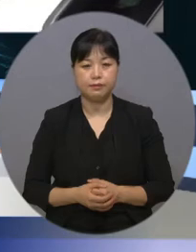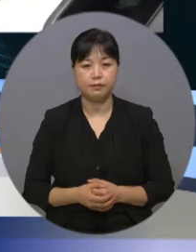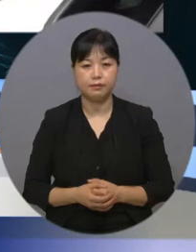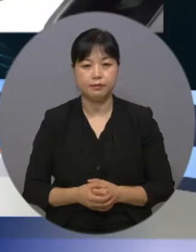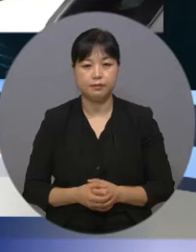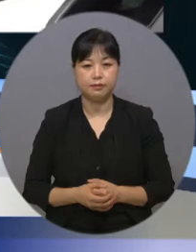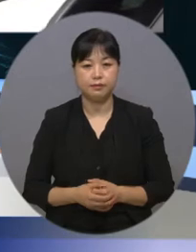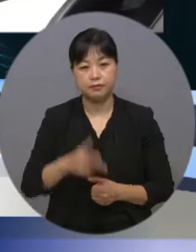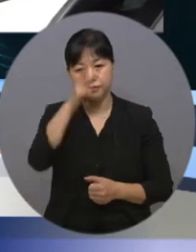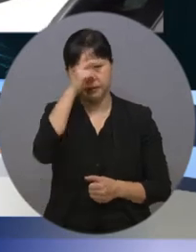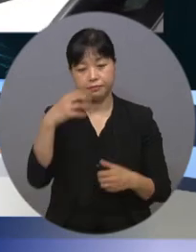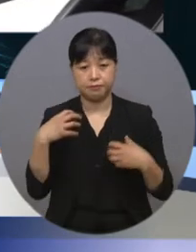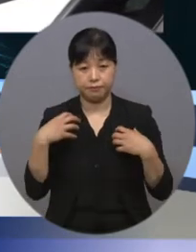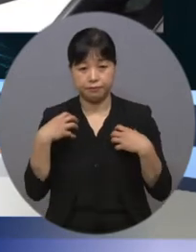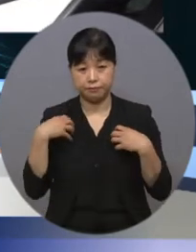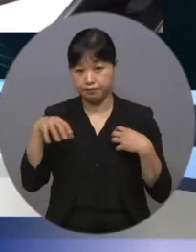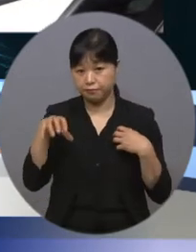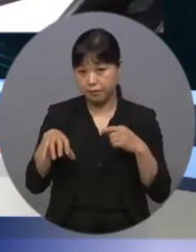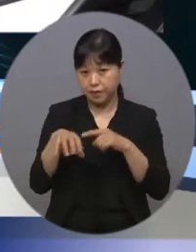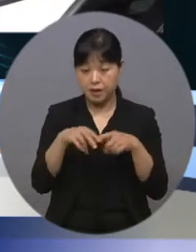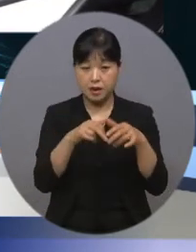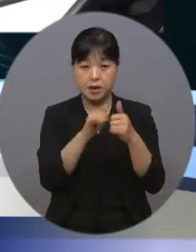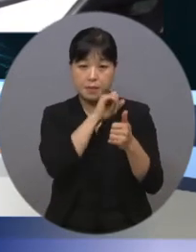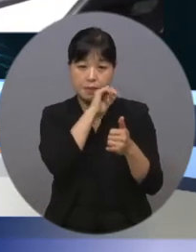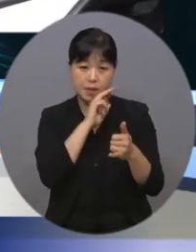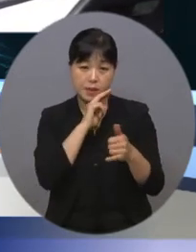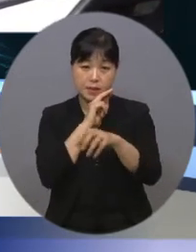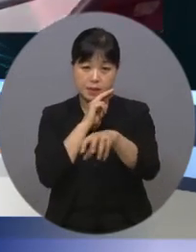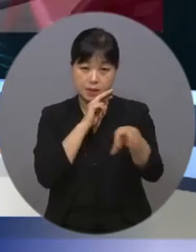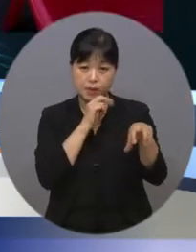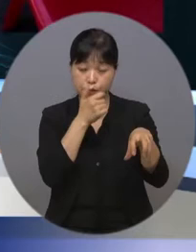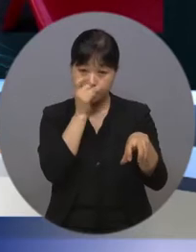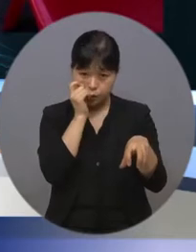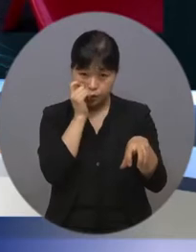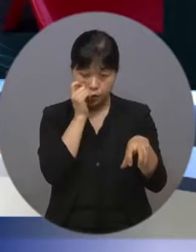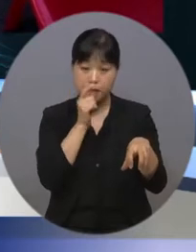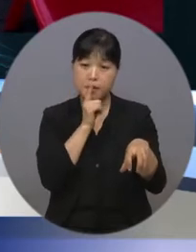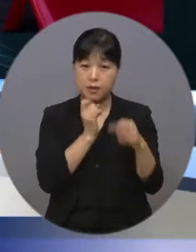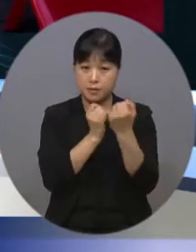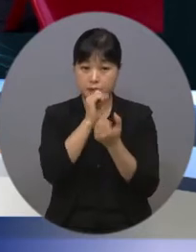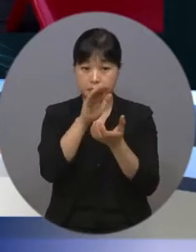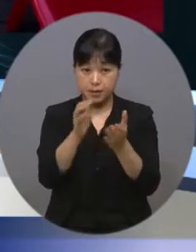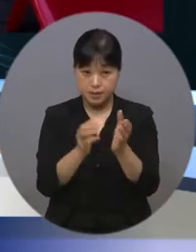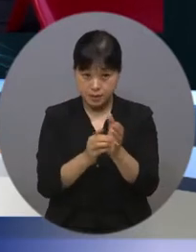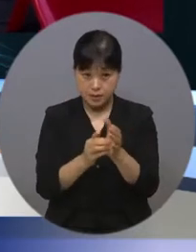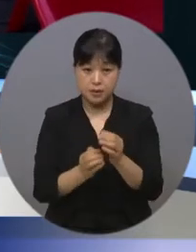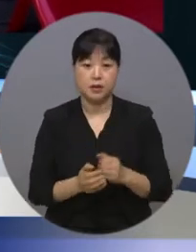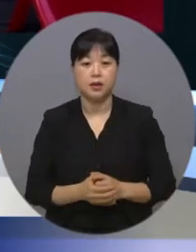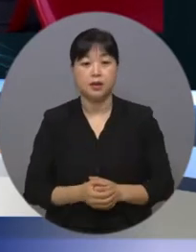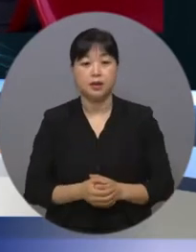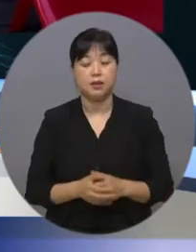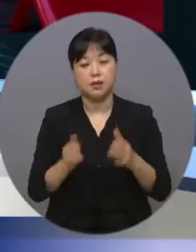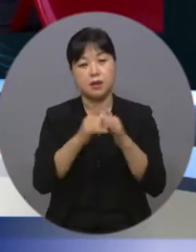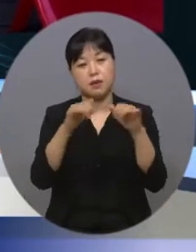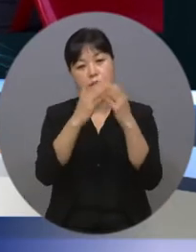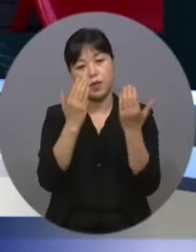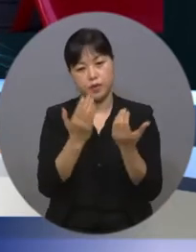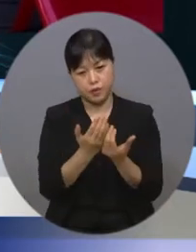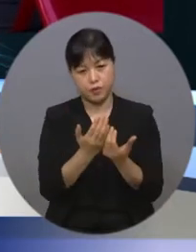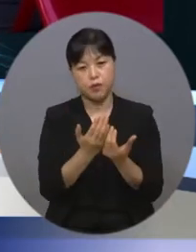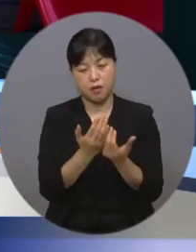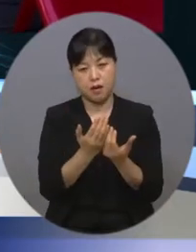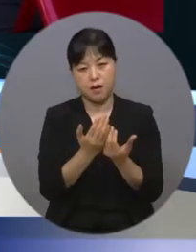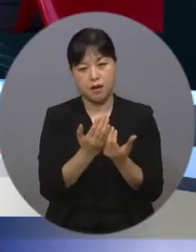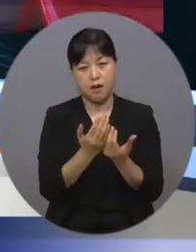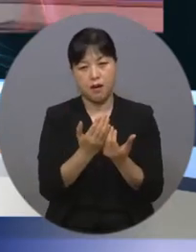앞서 경찰관서의 장애인 편의시설 설치율 부족에 대한 소식 전해드렸는데요. 이 해반에 모두가 편리한 이용과 접근을